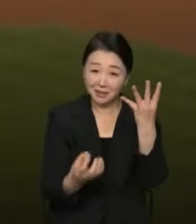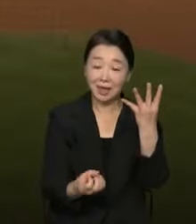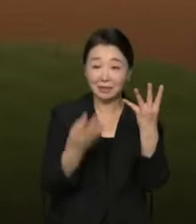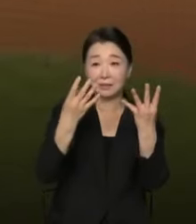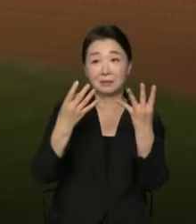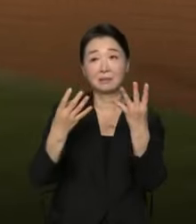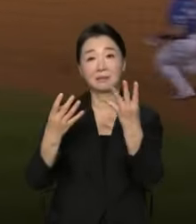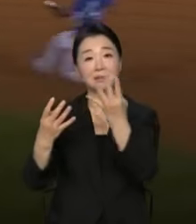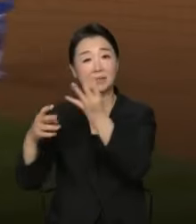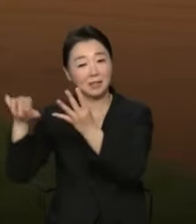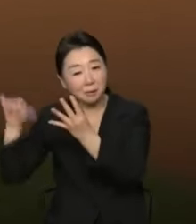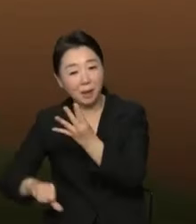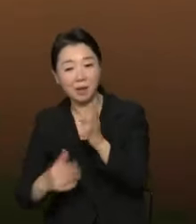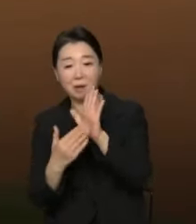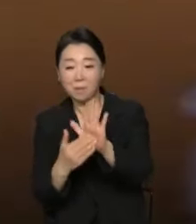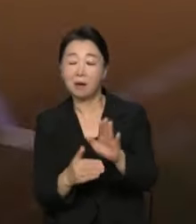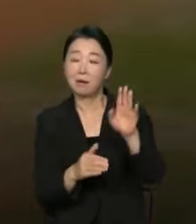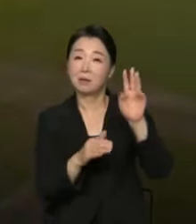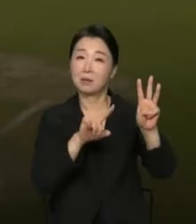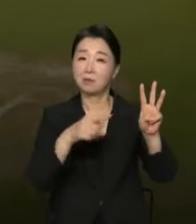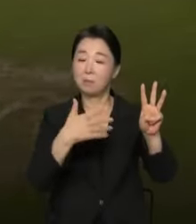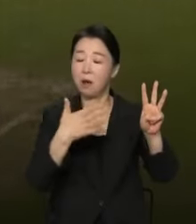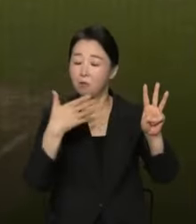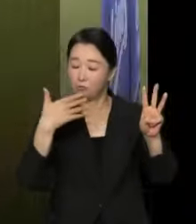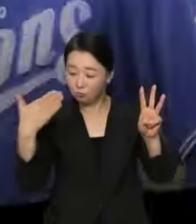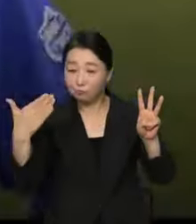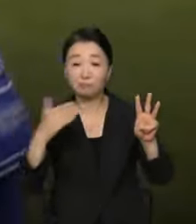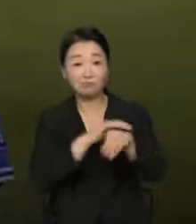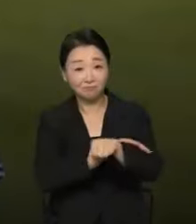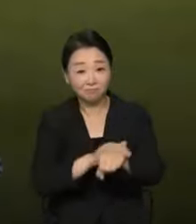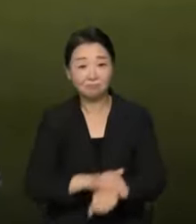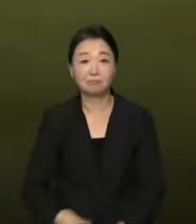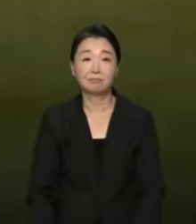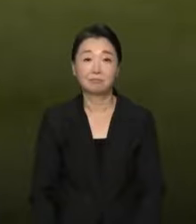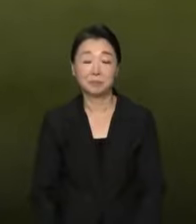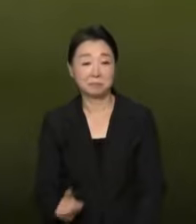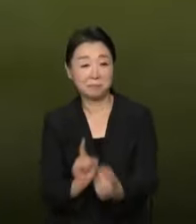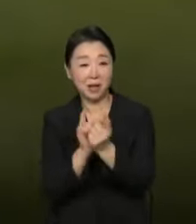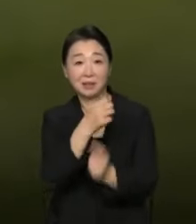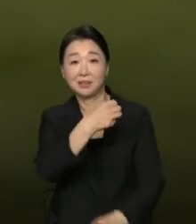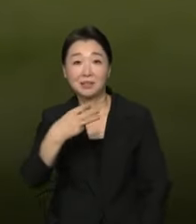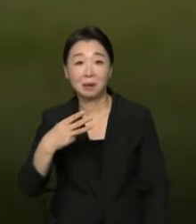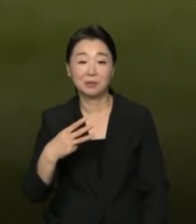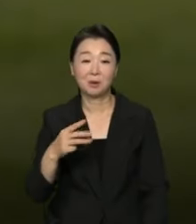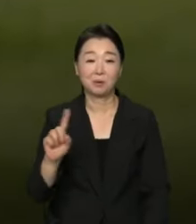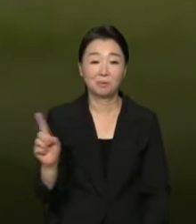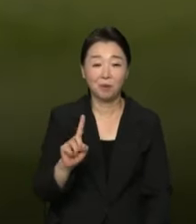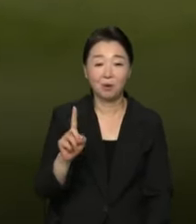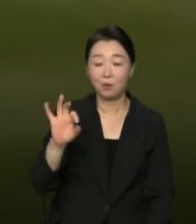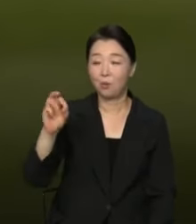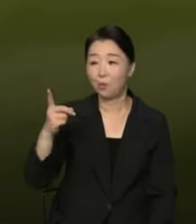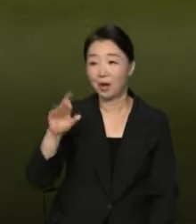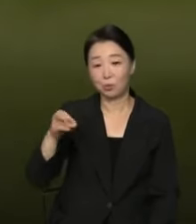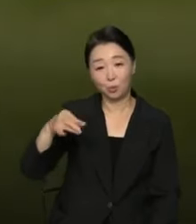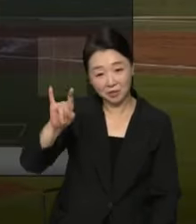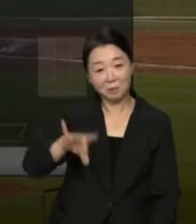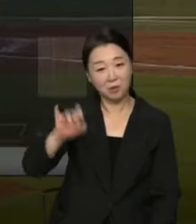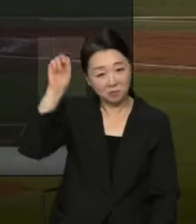방어율 3.89의 준수한 투구를 펼치기도 했습니다. 이에 맞서는 삼성은 우완 황동재가